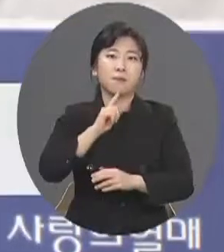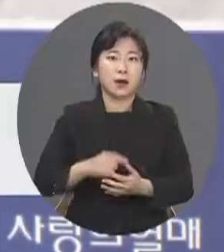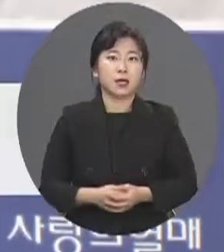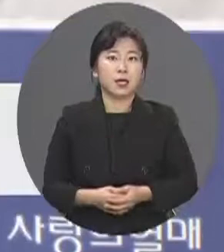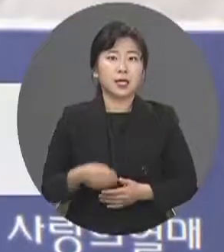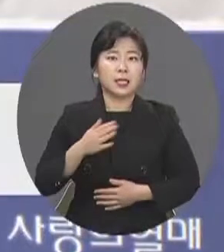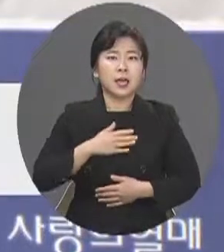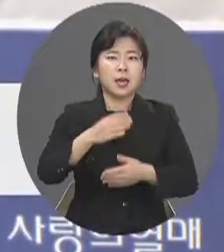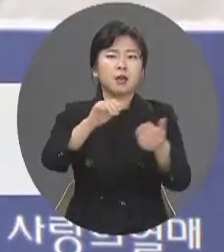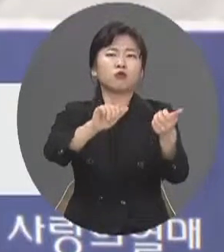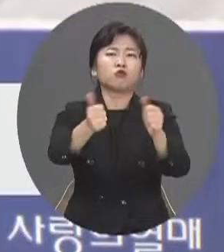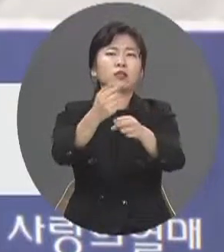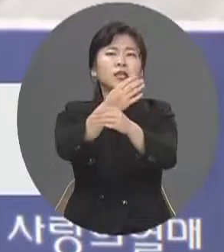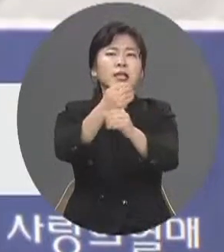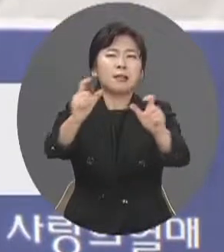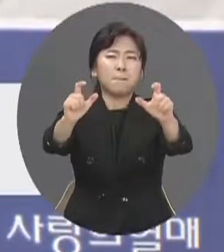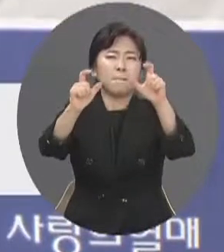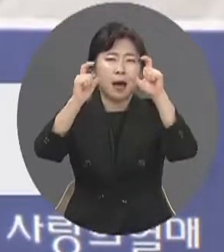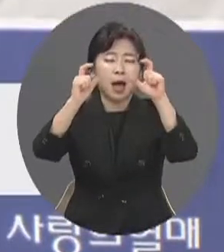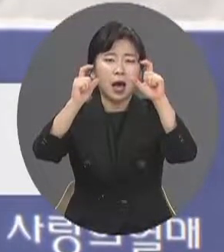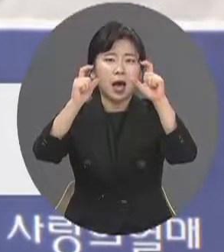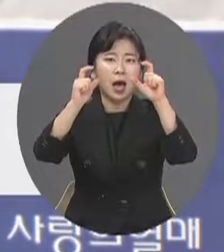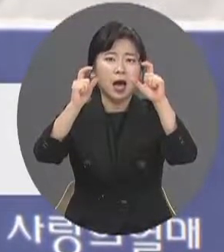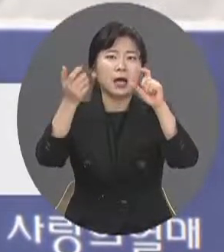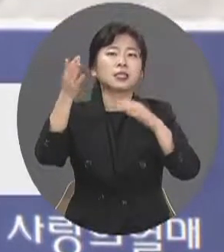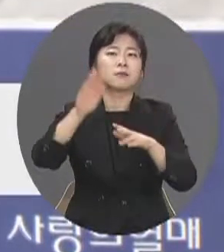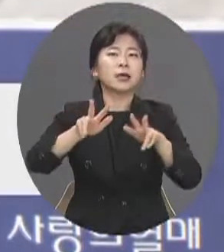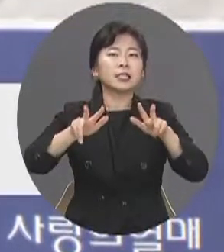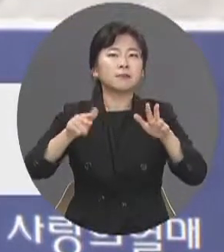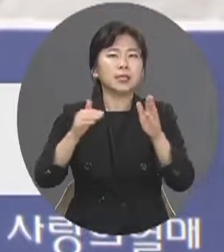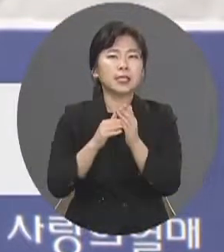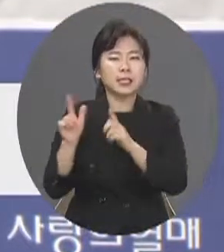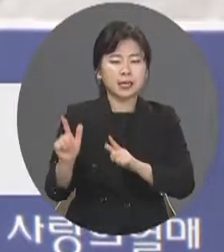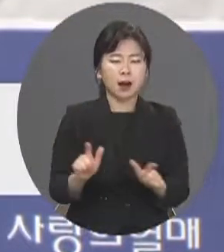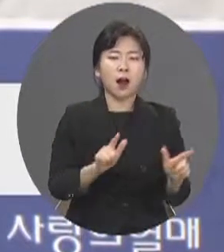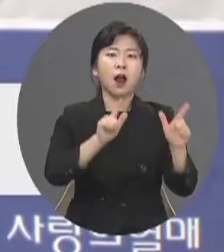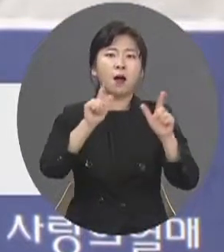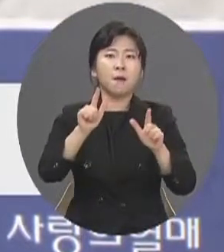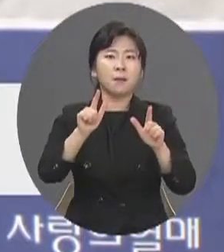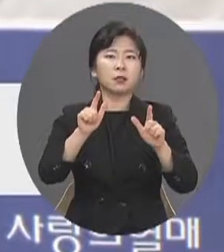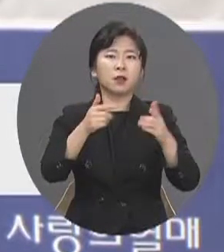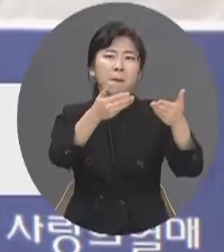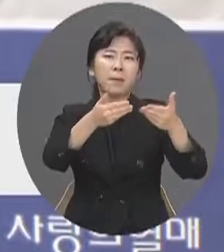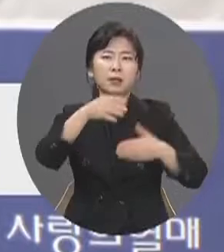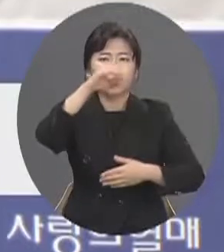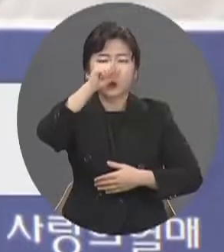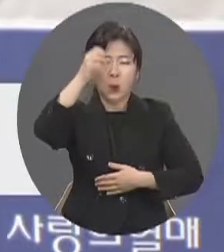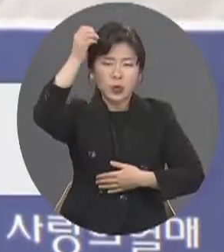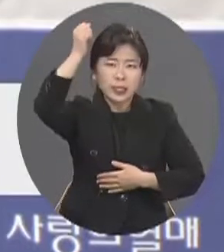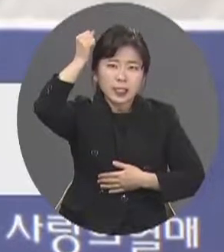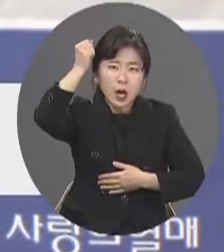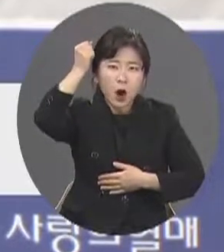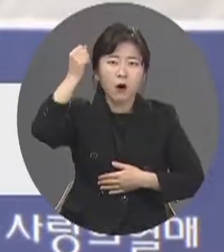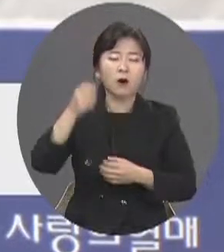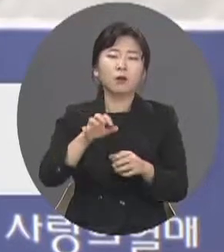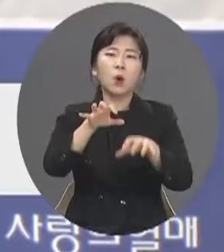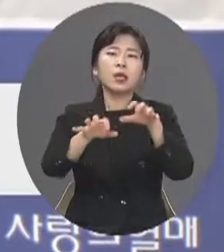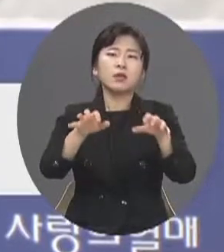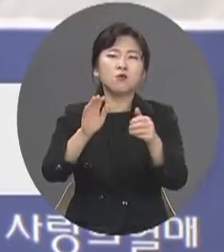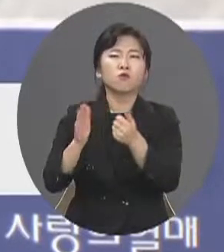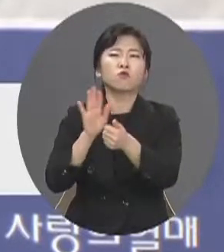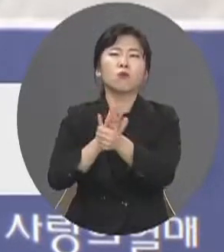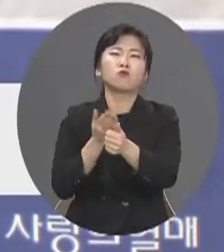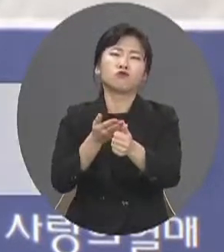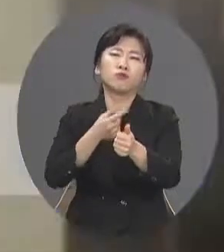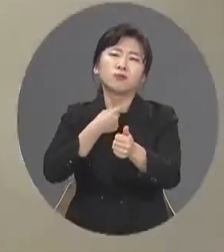인생이라는 이야기를 하셨구요 그렇지만 본인이 지금까지 받았던 그런 좋은 기억들이 나 아 또 이웃들에게 도움이